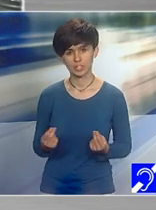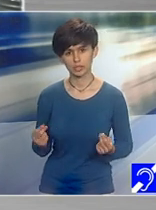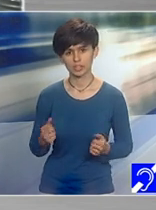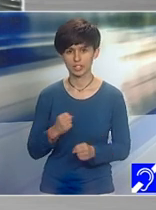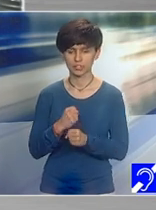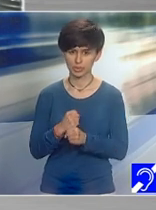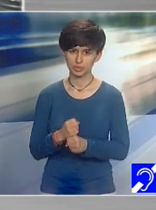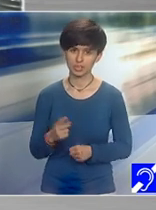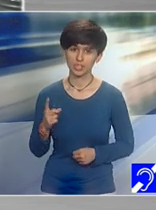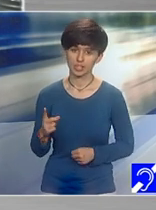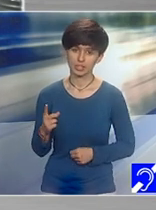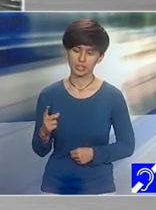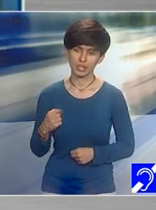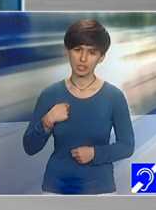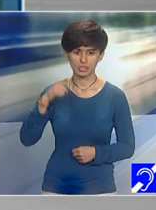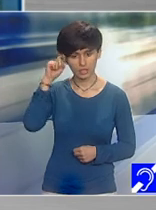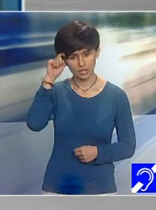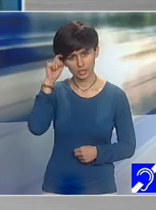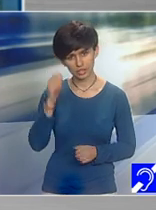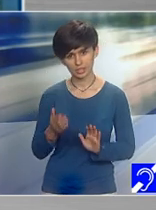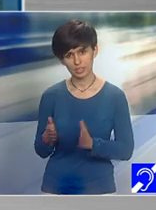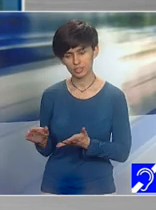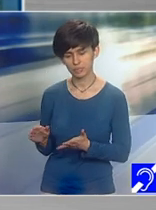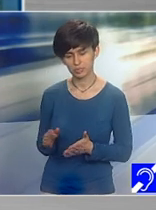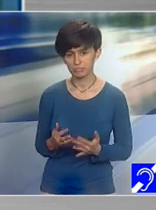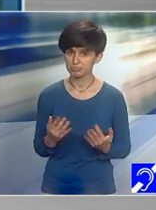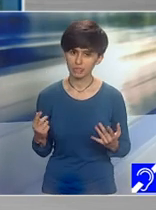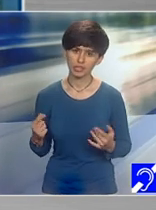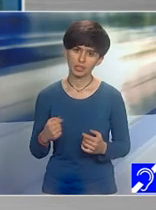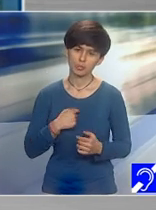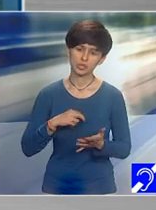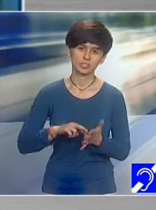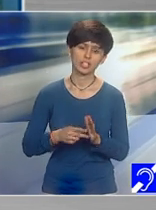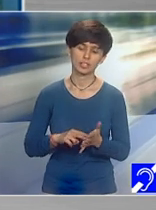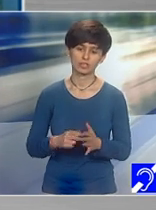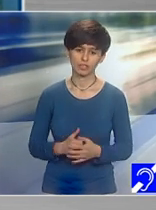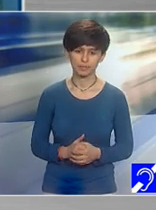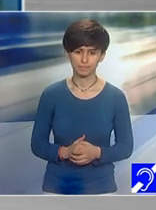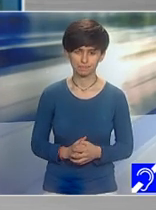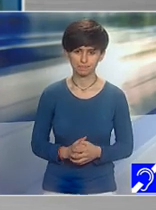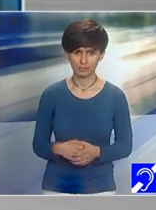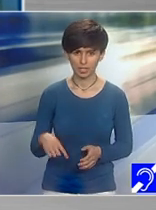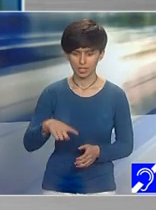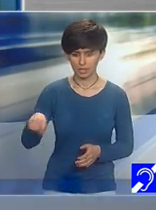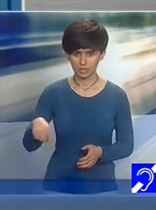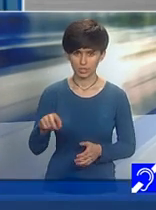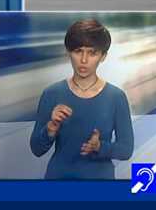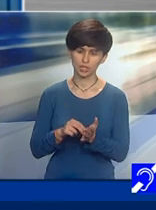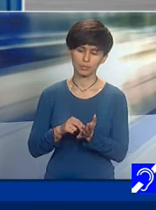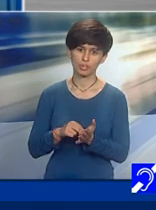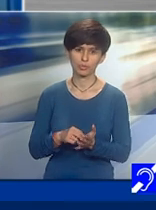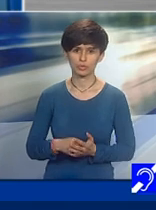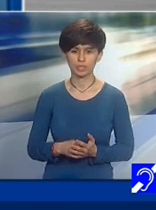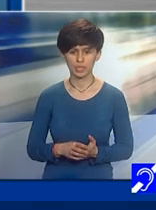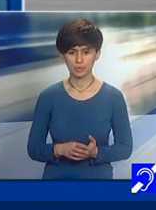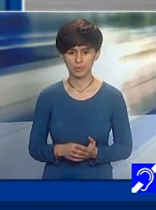cred că începând așa măcar cu câteva, am putea să le rezolvăm și trecem la altele. Noi propunem, printre altele,